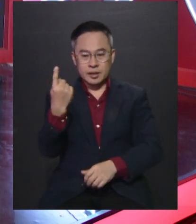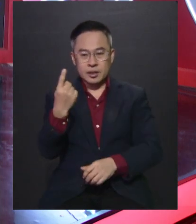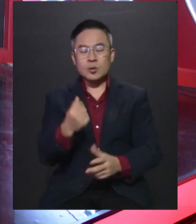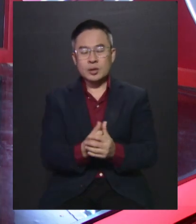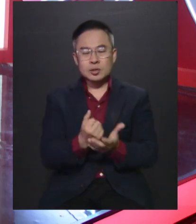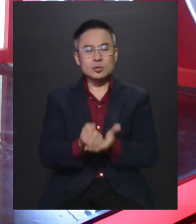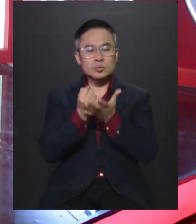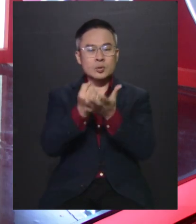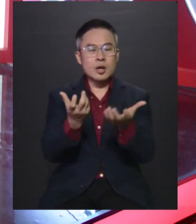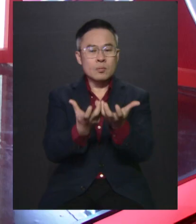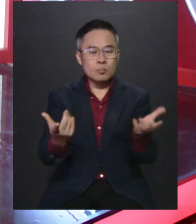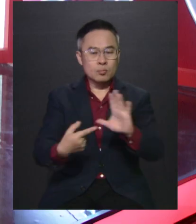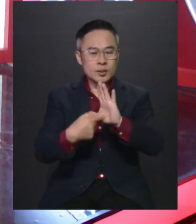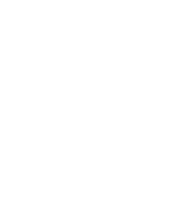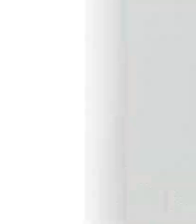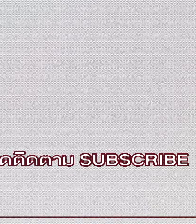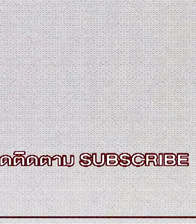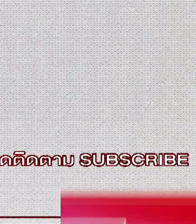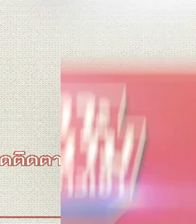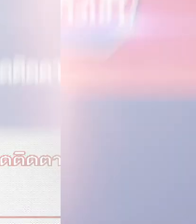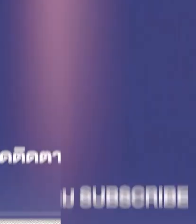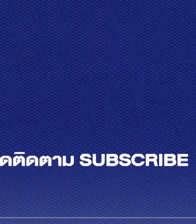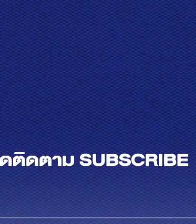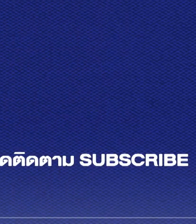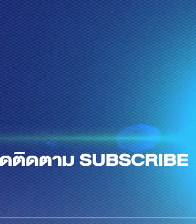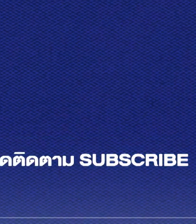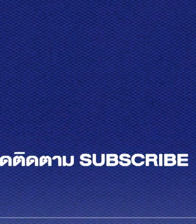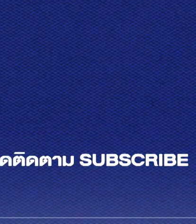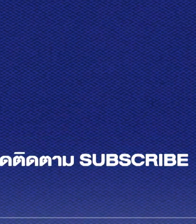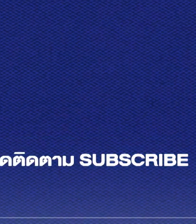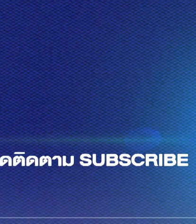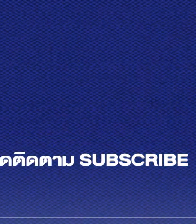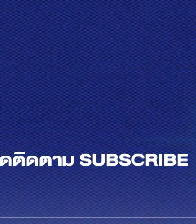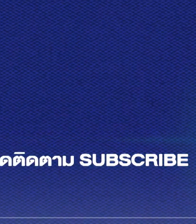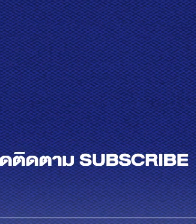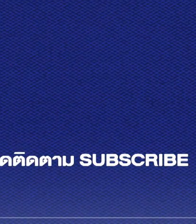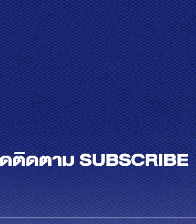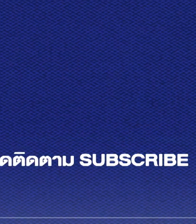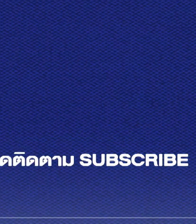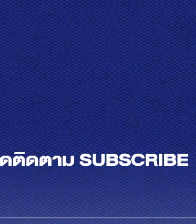าจะได้ผลงานที่ดี ถูกต้องนะฮะ